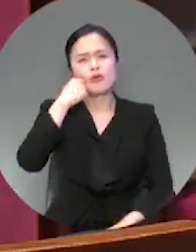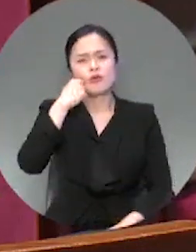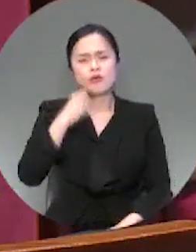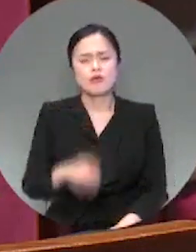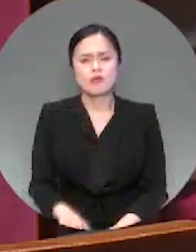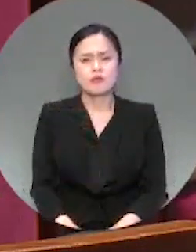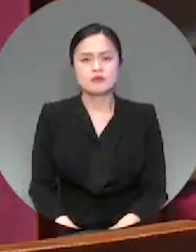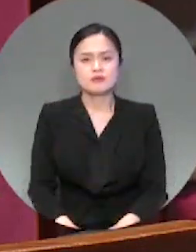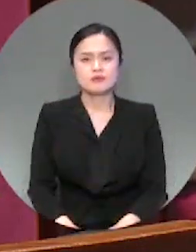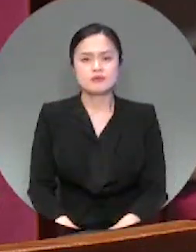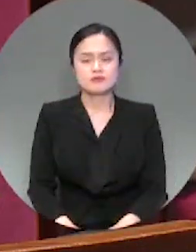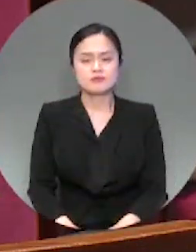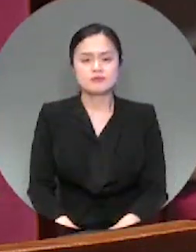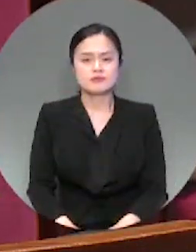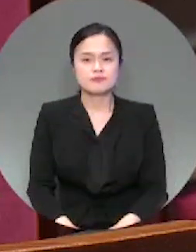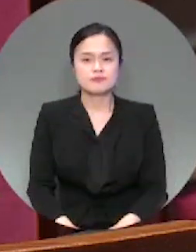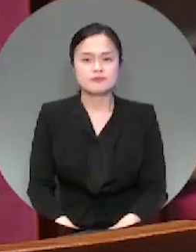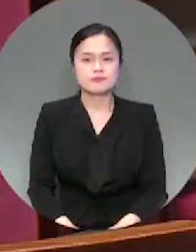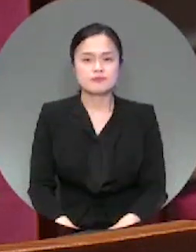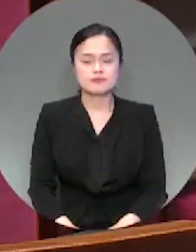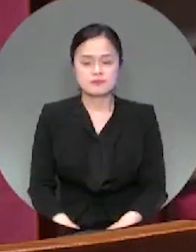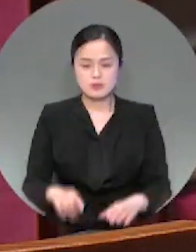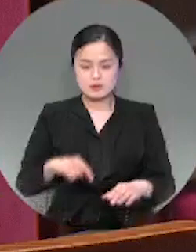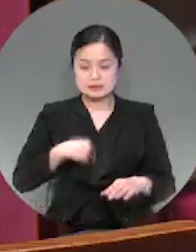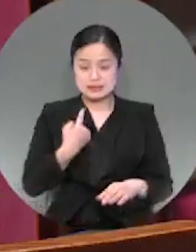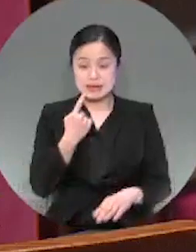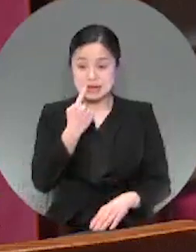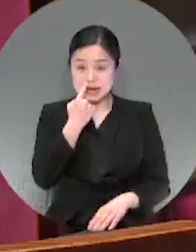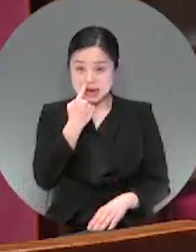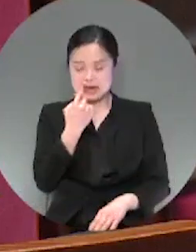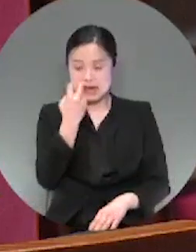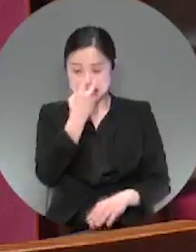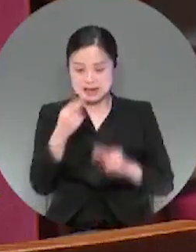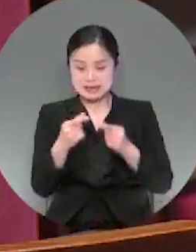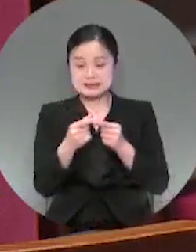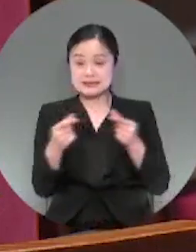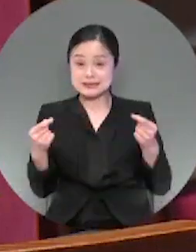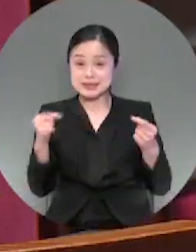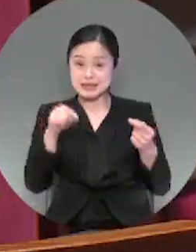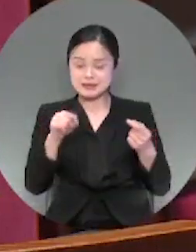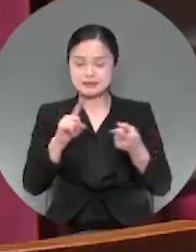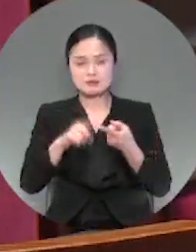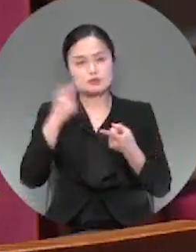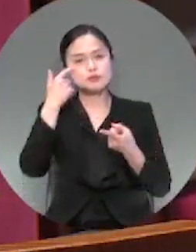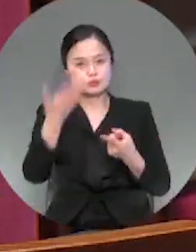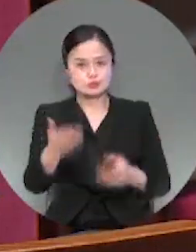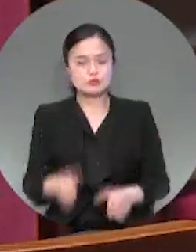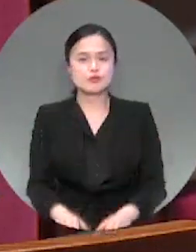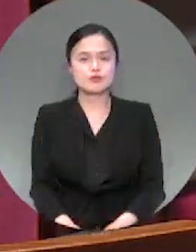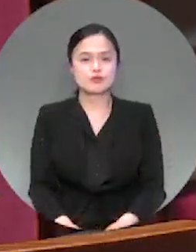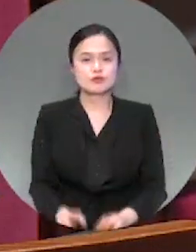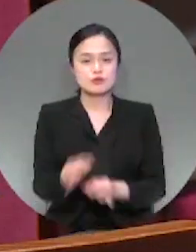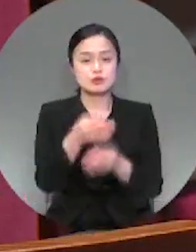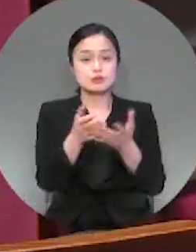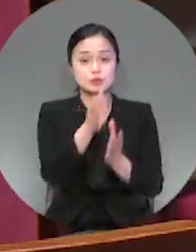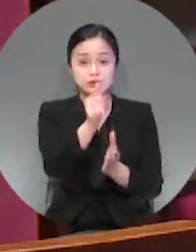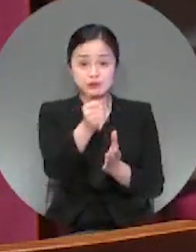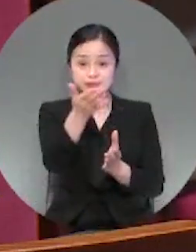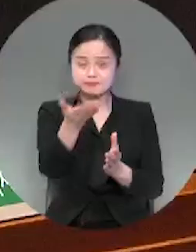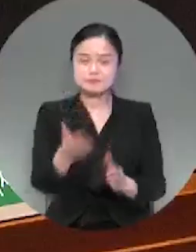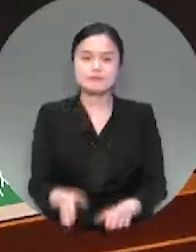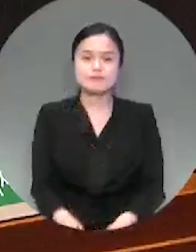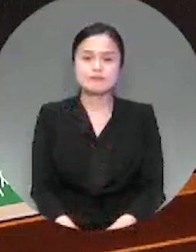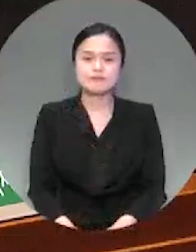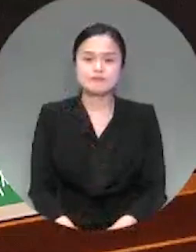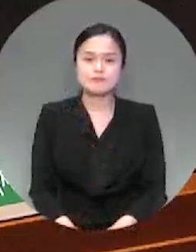드리겠습니다. 부총리께 질문 드릴게요. 취약계층은 최소한 자가진단 키트를 제공받을 필요가 있다고 보는데 어떻게 생각하세요?